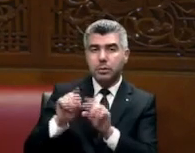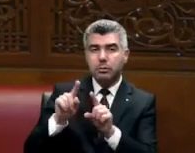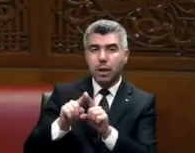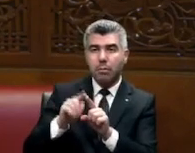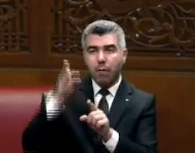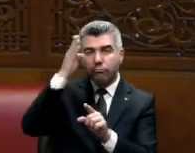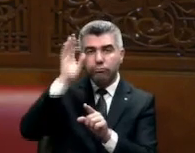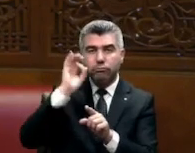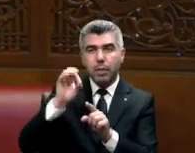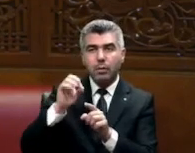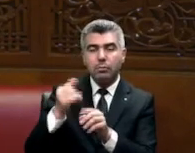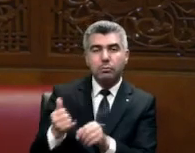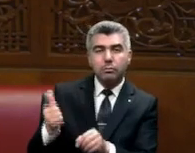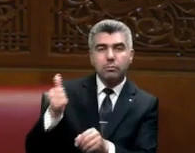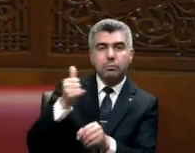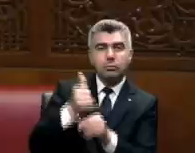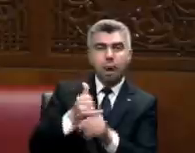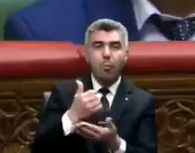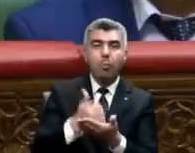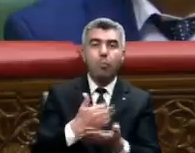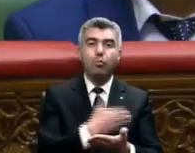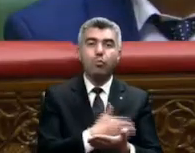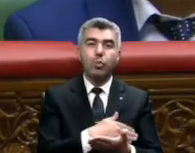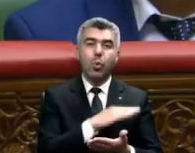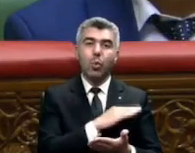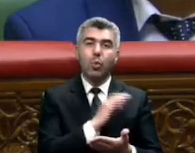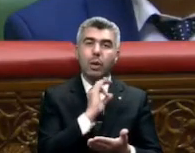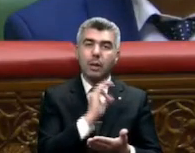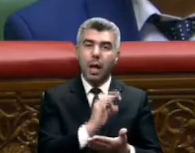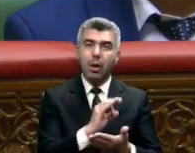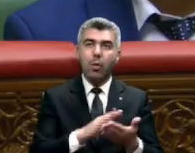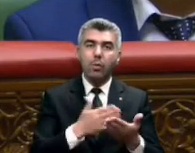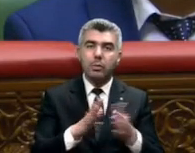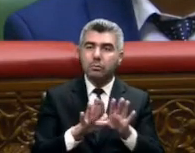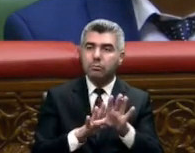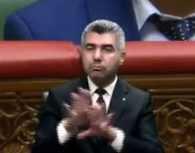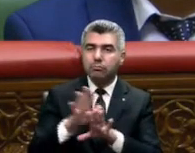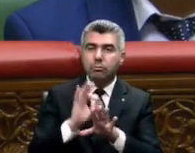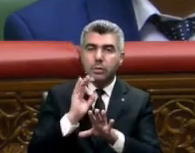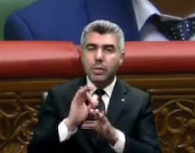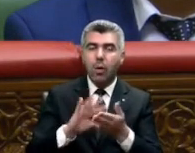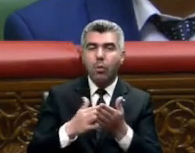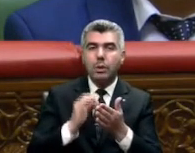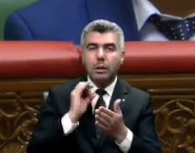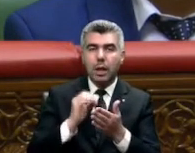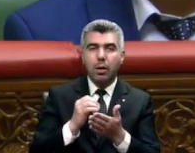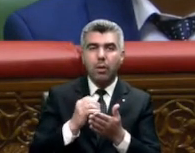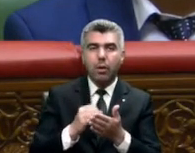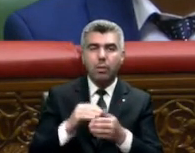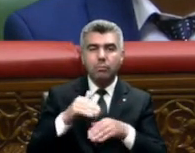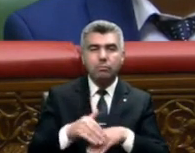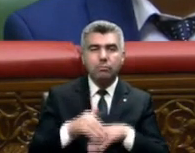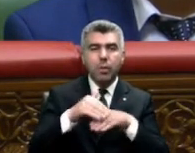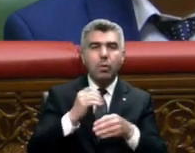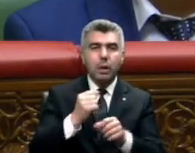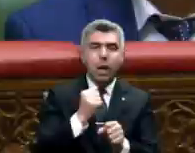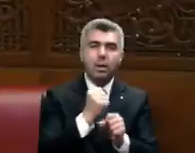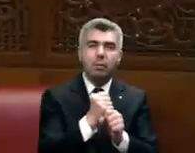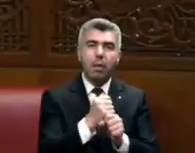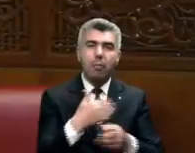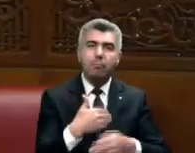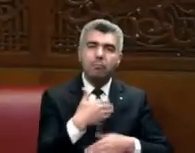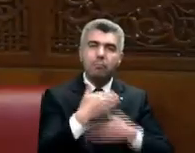للكفاءات المرشحة لتحمل المسؤولية وتتمين خبراتها وقدراتها القيادية.